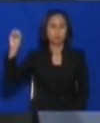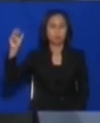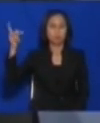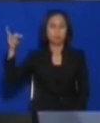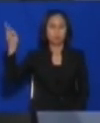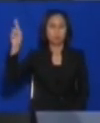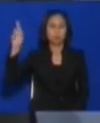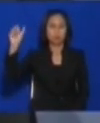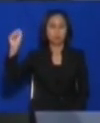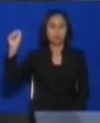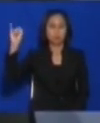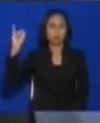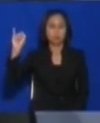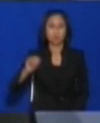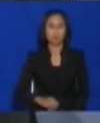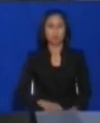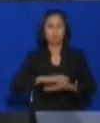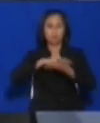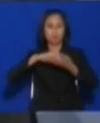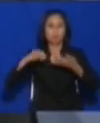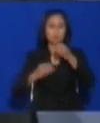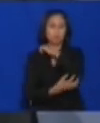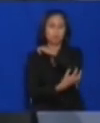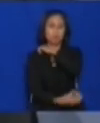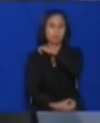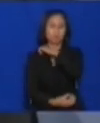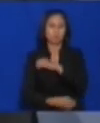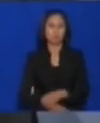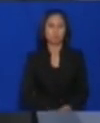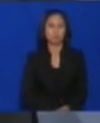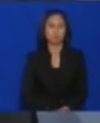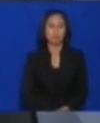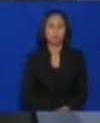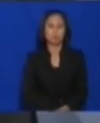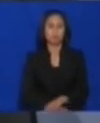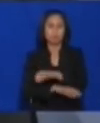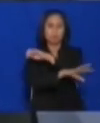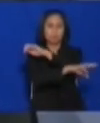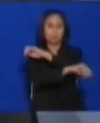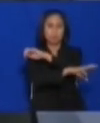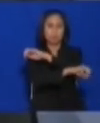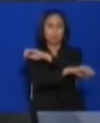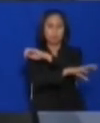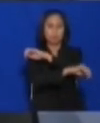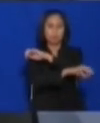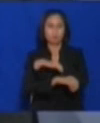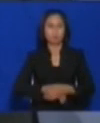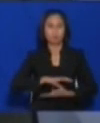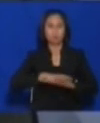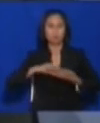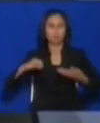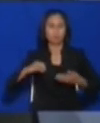bersih bersih dari praktek korupsi kita tidak bisa free tidak bisa Menutup Mata menutup telinga